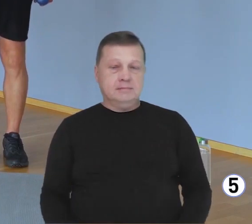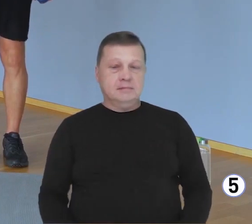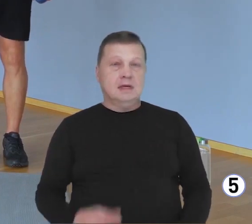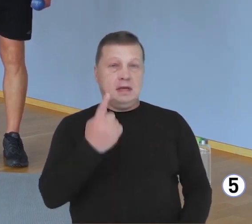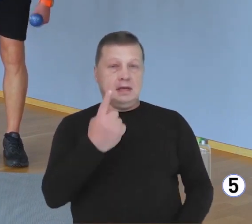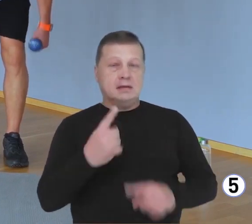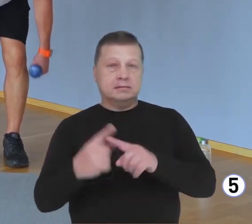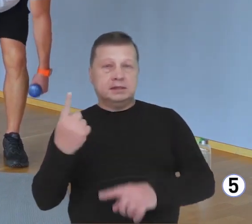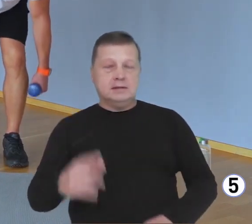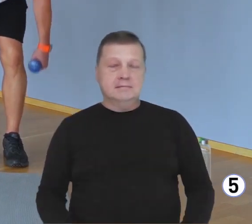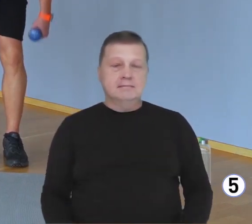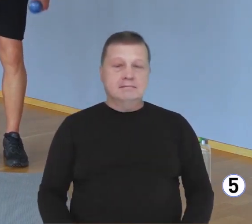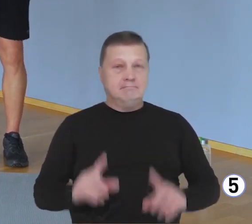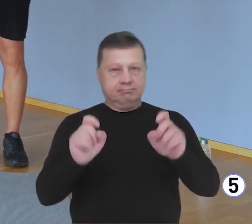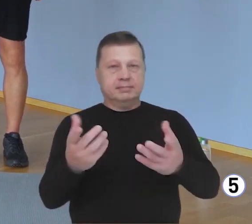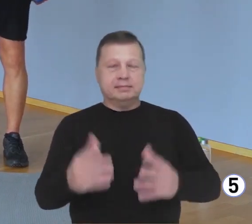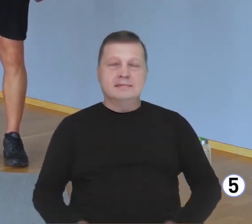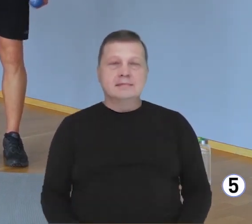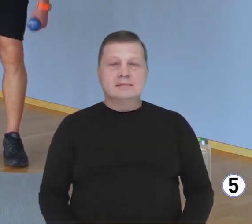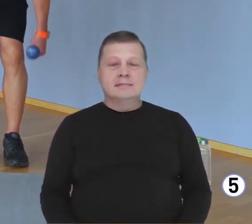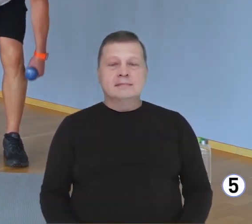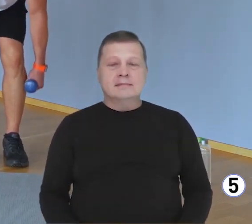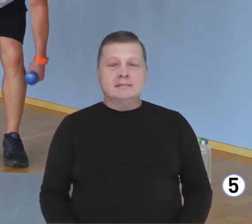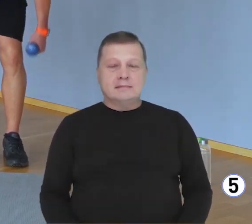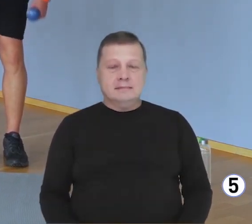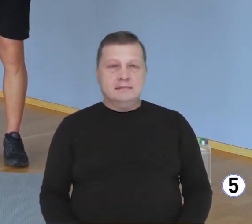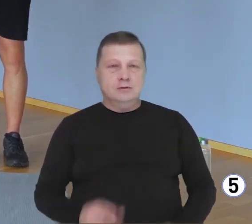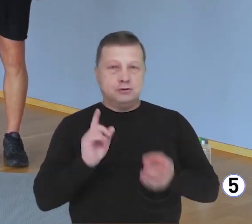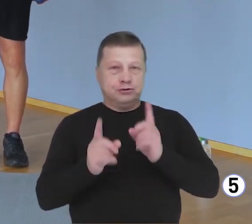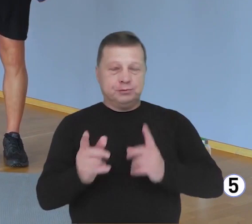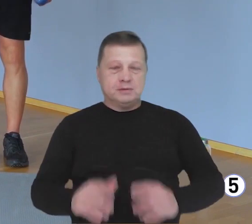Świetnie. Pojedynczy. Zaczynamy.